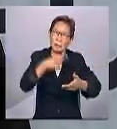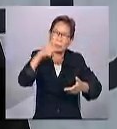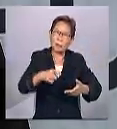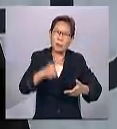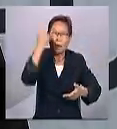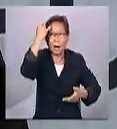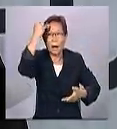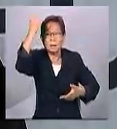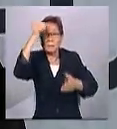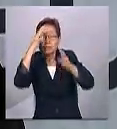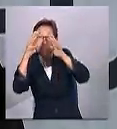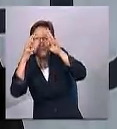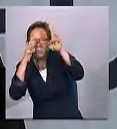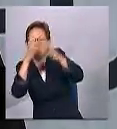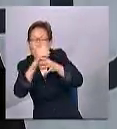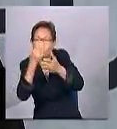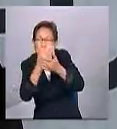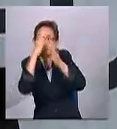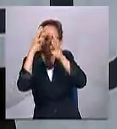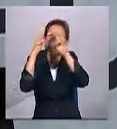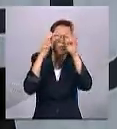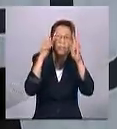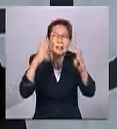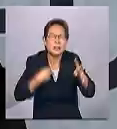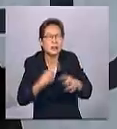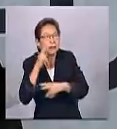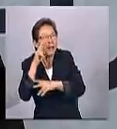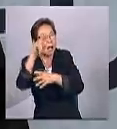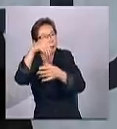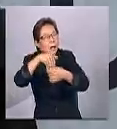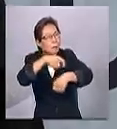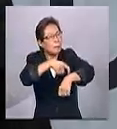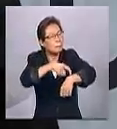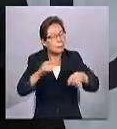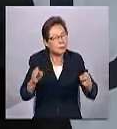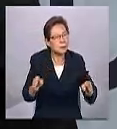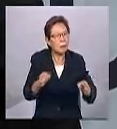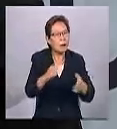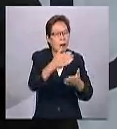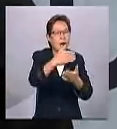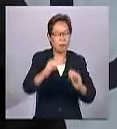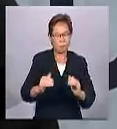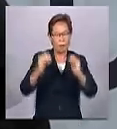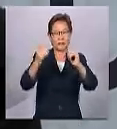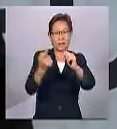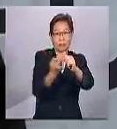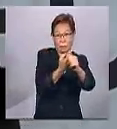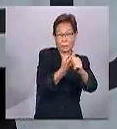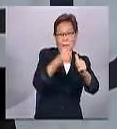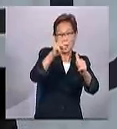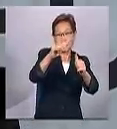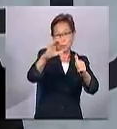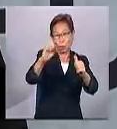idea-idea yang kreatif dan inovasi, di mana kita lihat dalam tempoh fasa pertama MCO ni ataupun